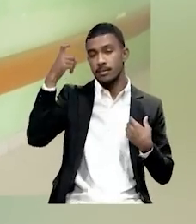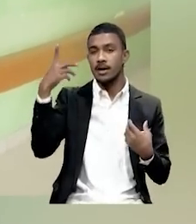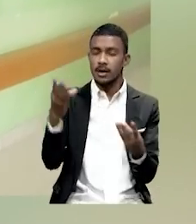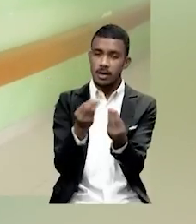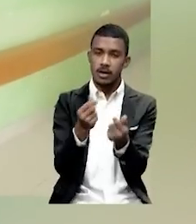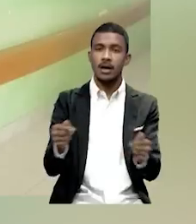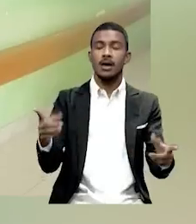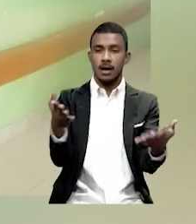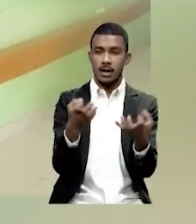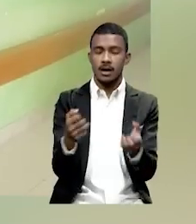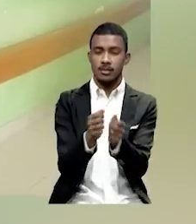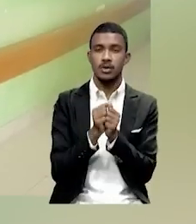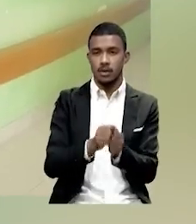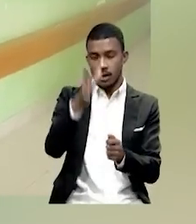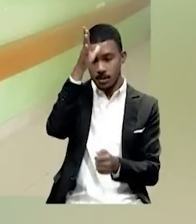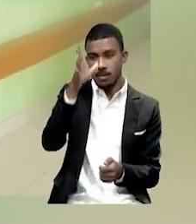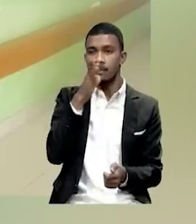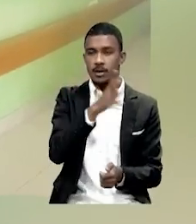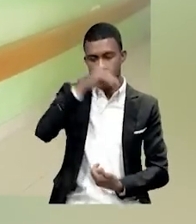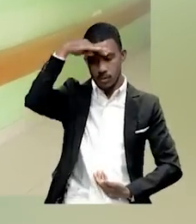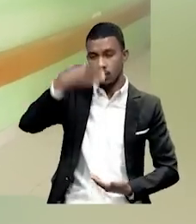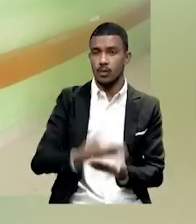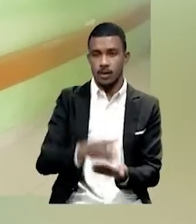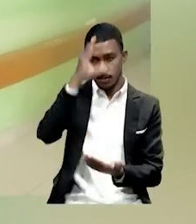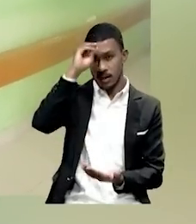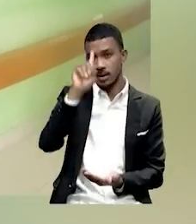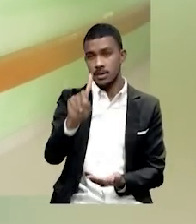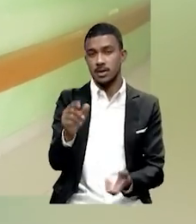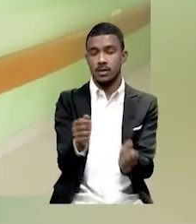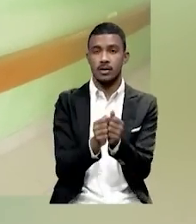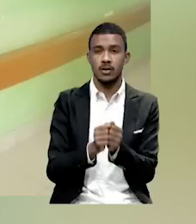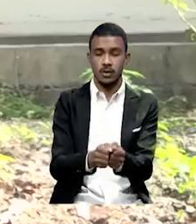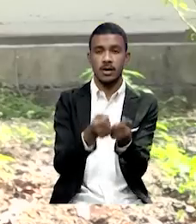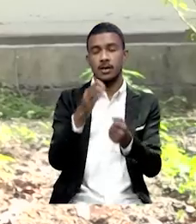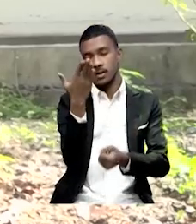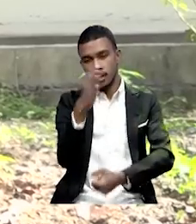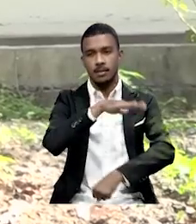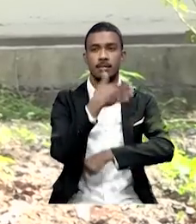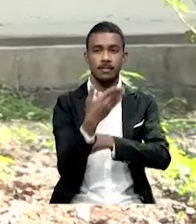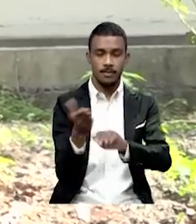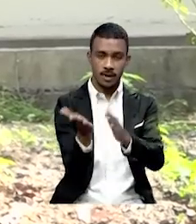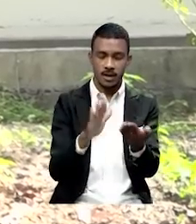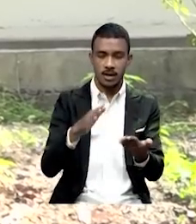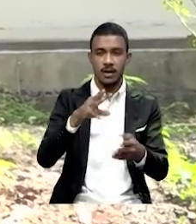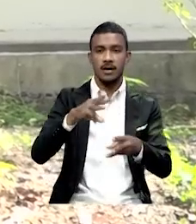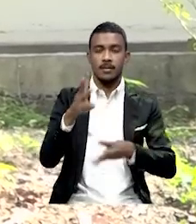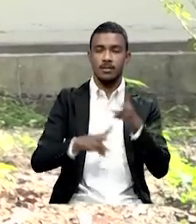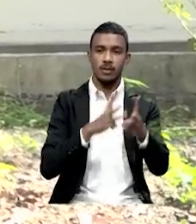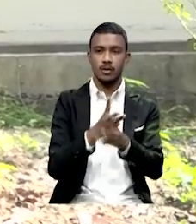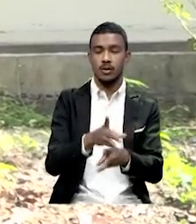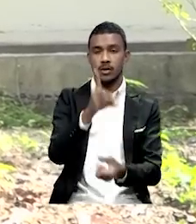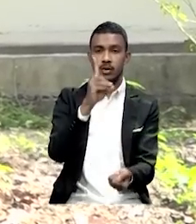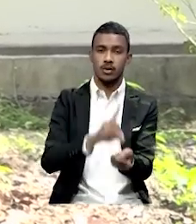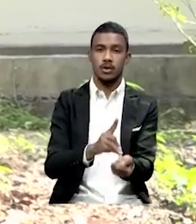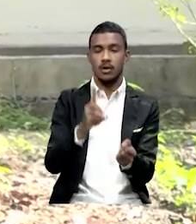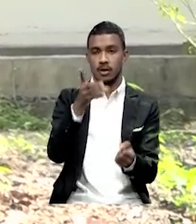kamu tuk de toni inang amang no ne wang mane mesa toni peregrinação remata e mundo né Doktor dia tentang serhela,